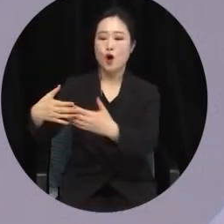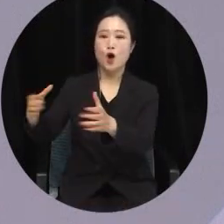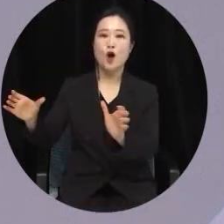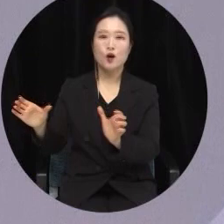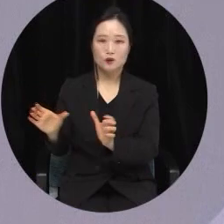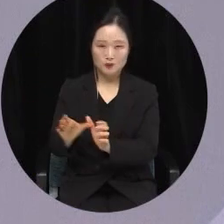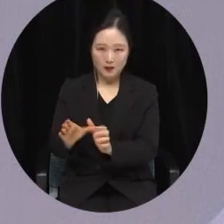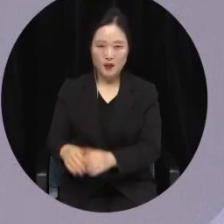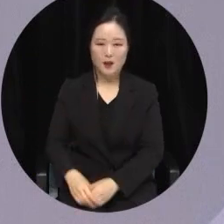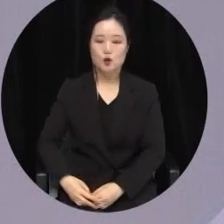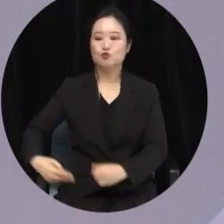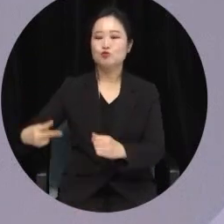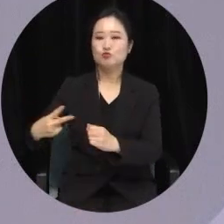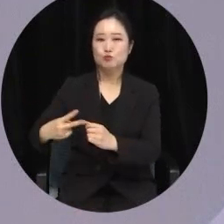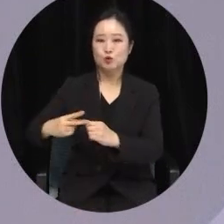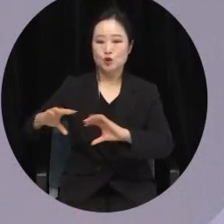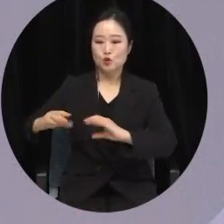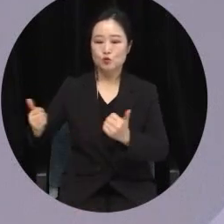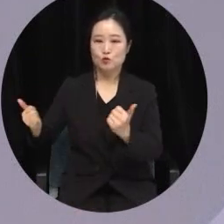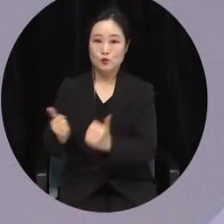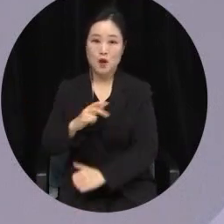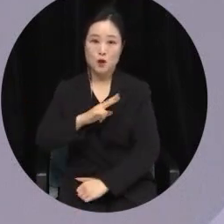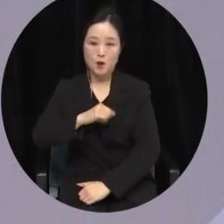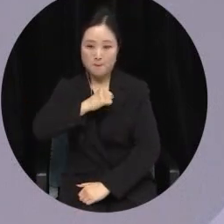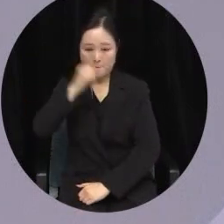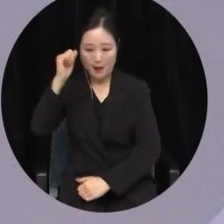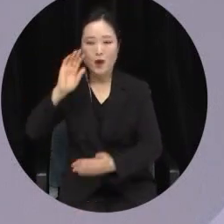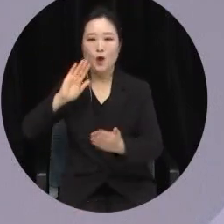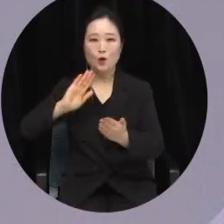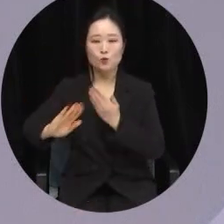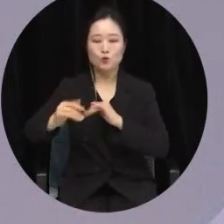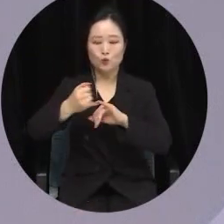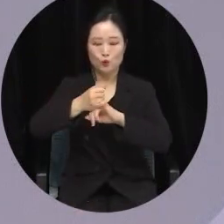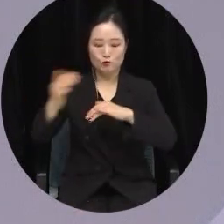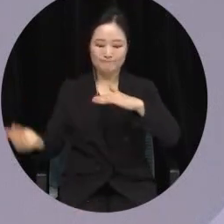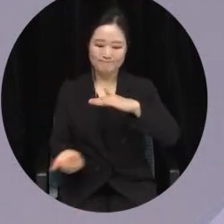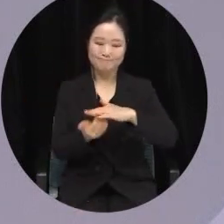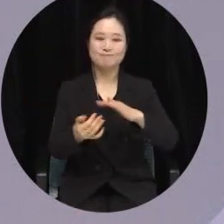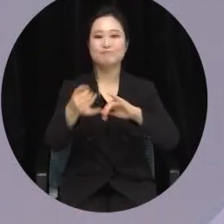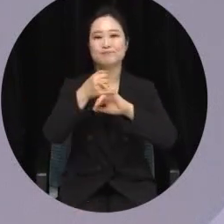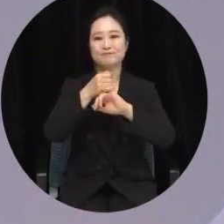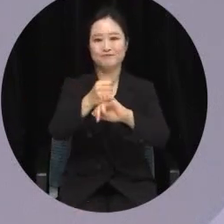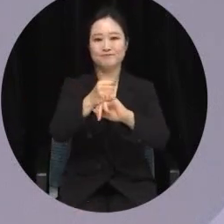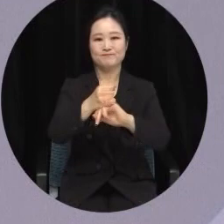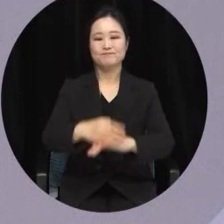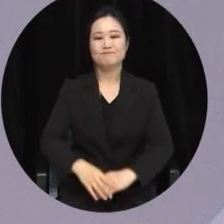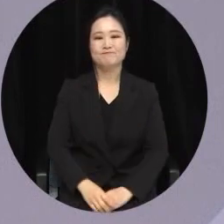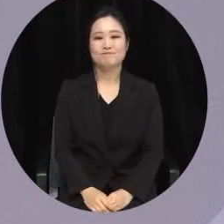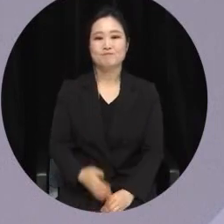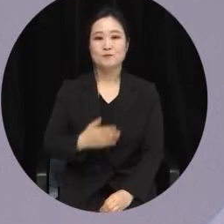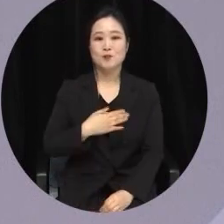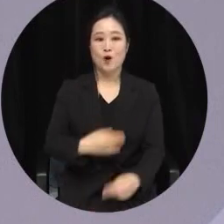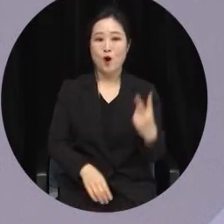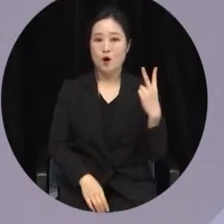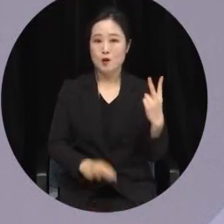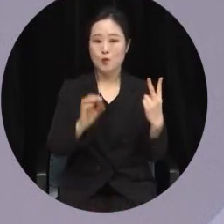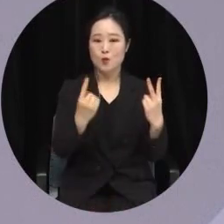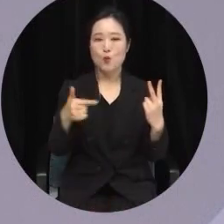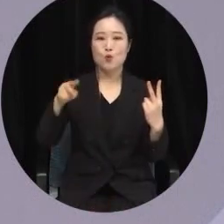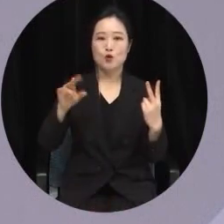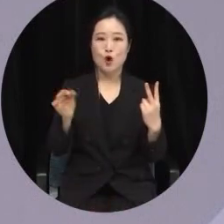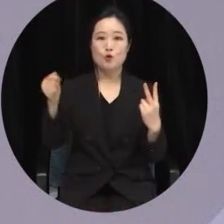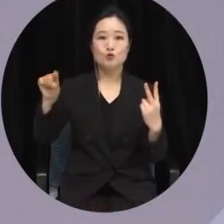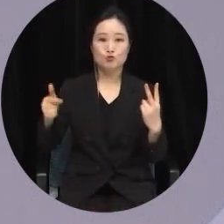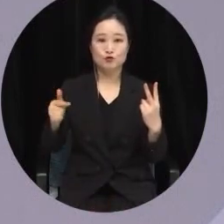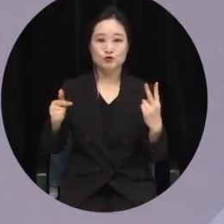재선 국회의원으로서 반드시 해내겠습니다. 기호 2번 오경훈,